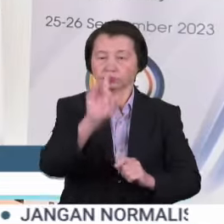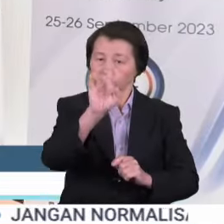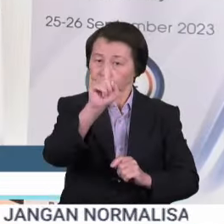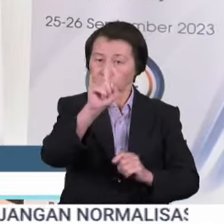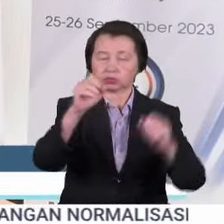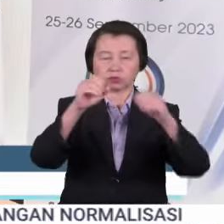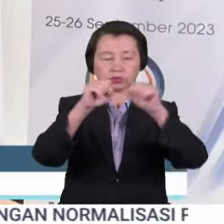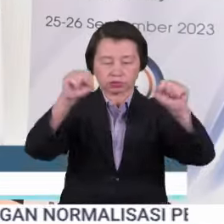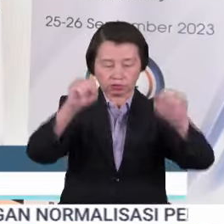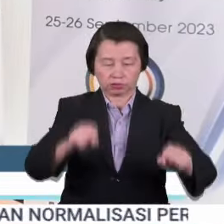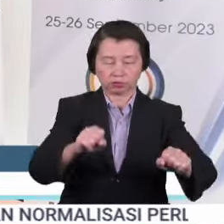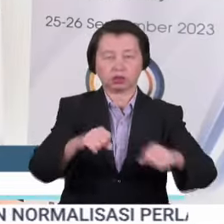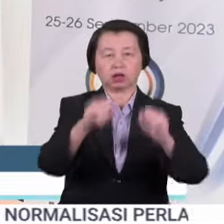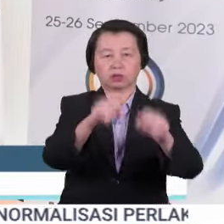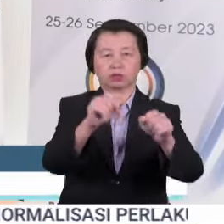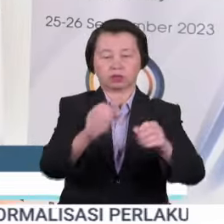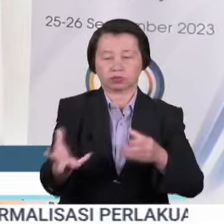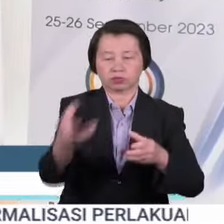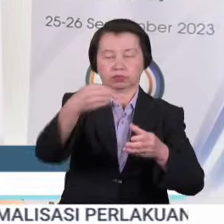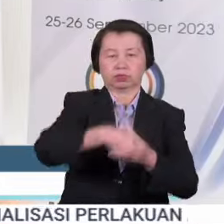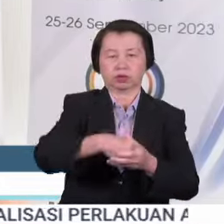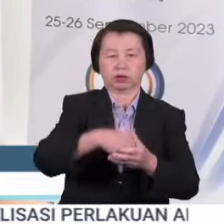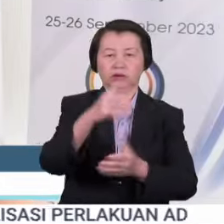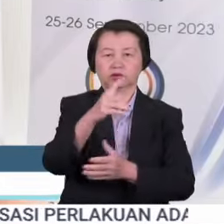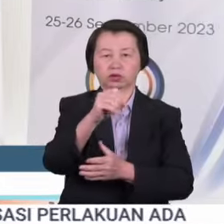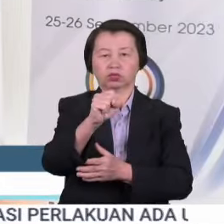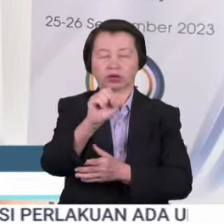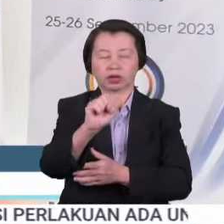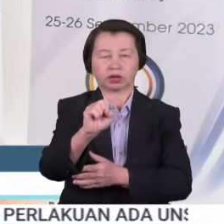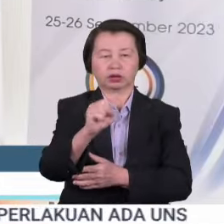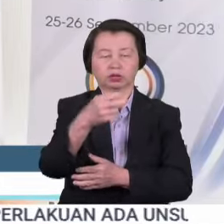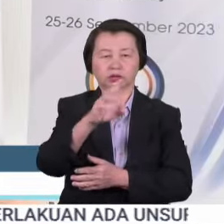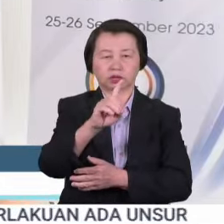yang membolehkan penglibatan DOSM dalam